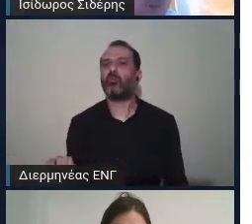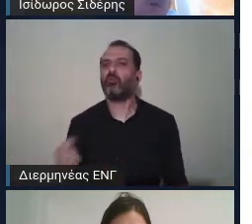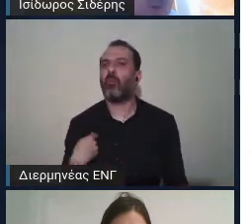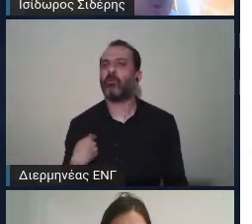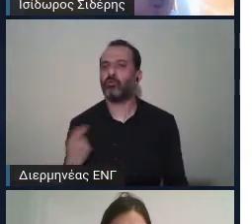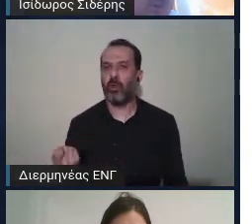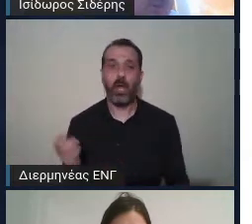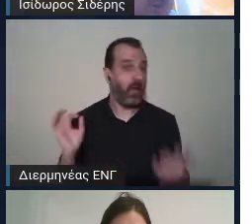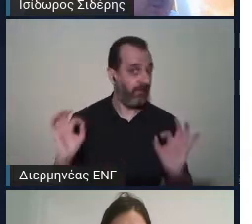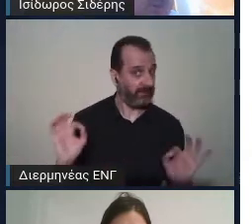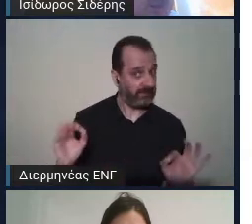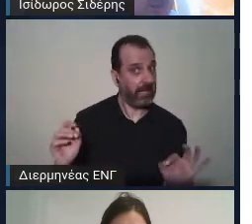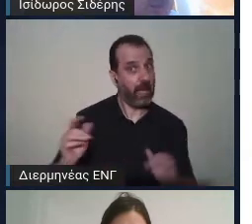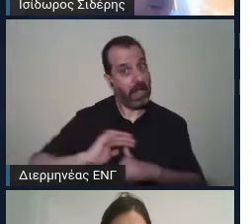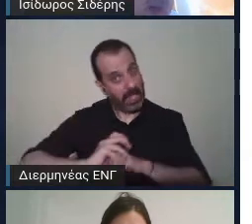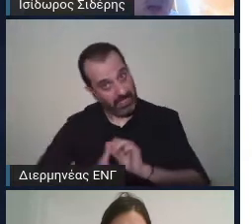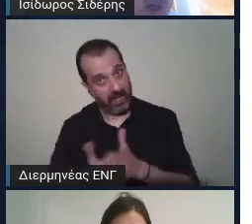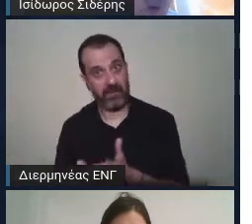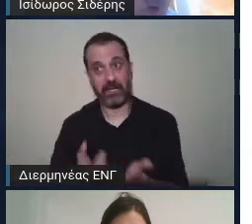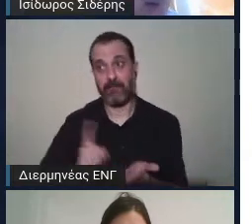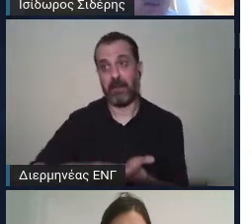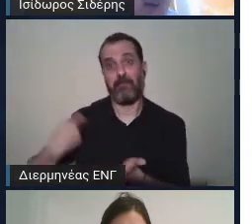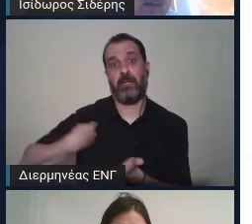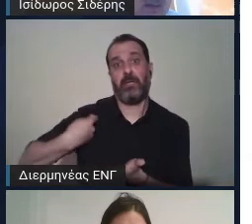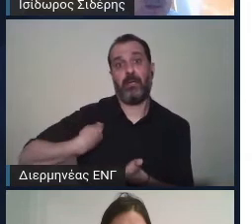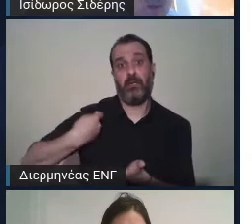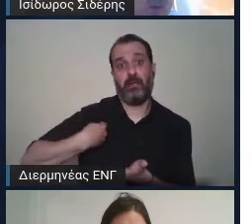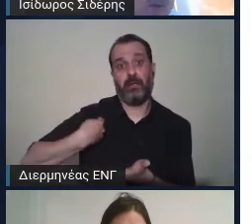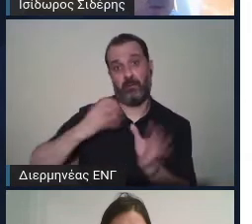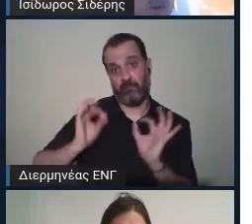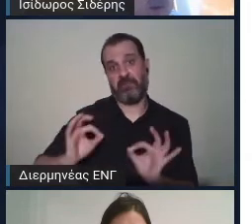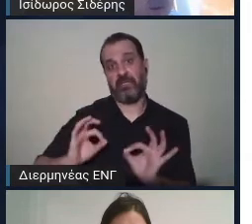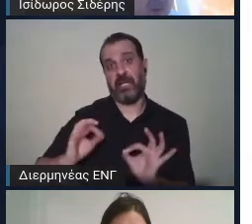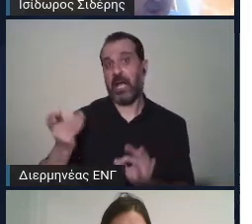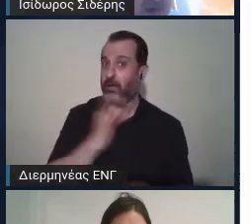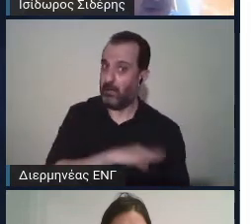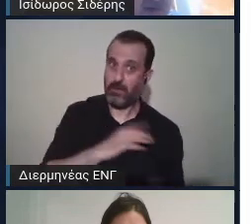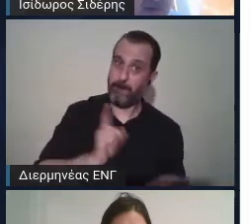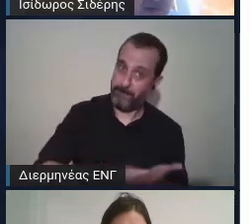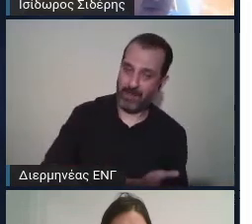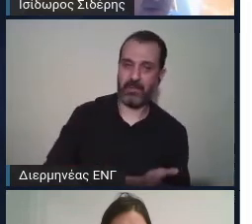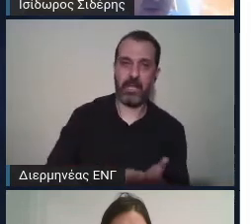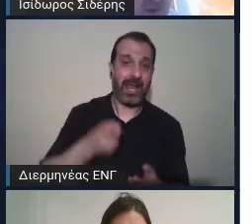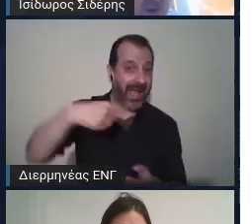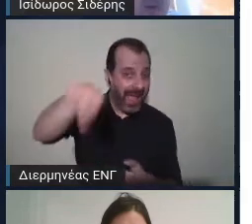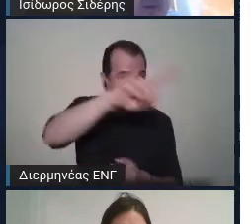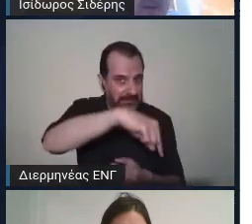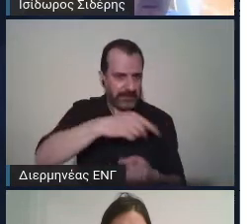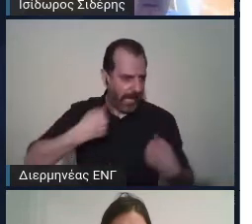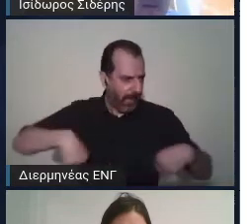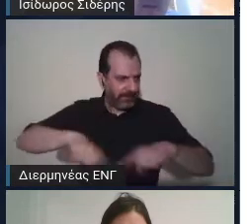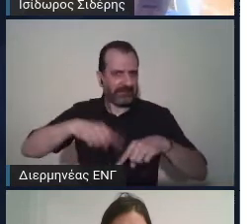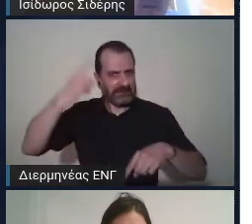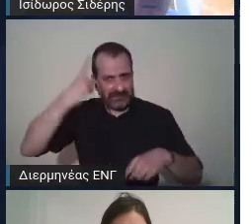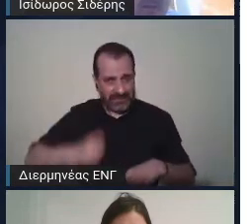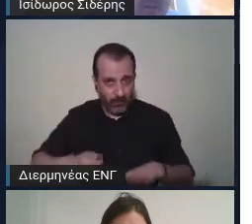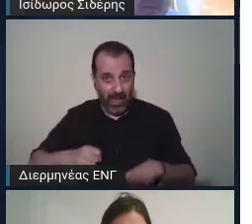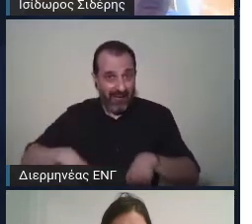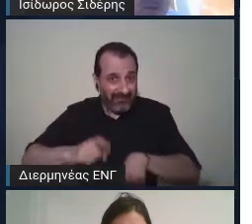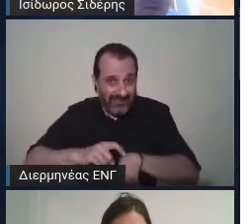θα το αγνοήσω. Αλλά όλοι μας και όλοι σας γνωρίζετε ότι αυτή τη